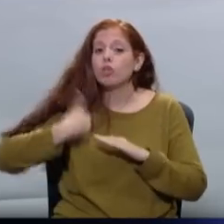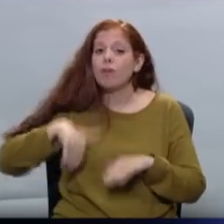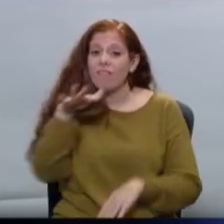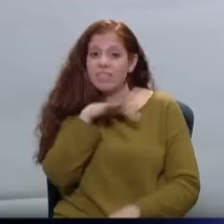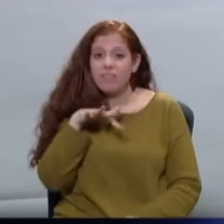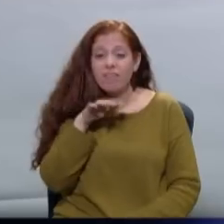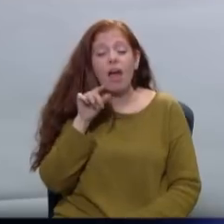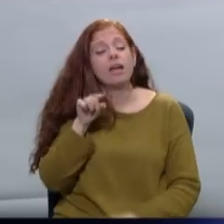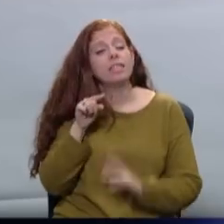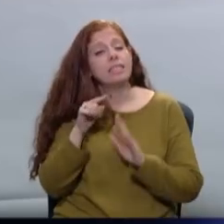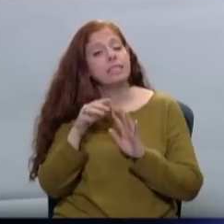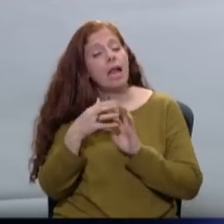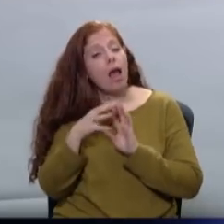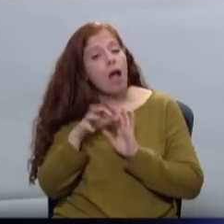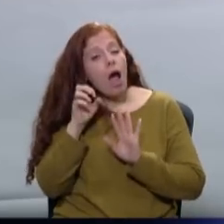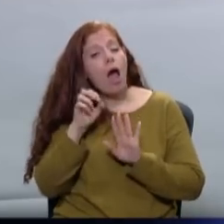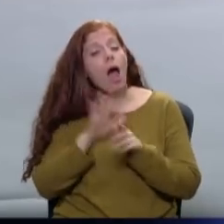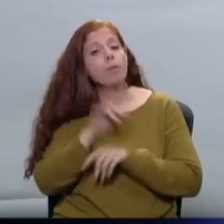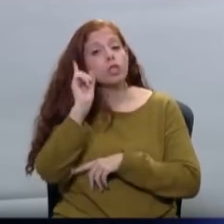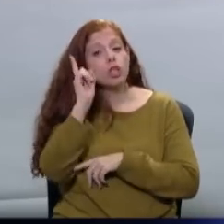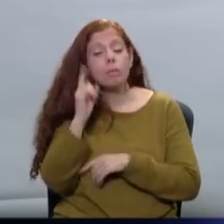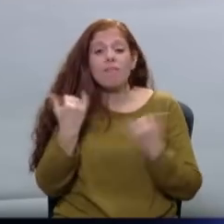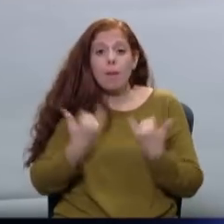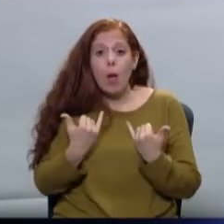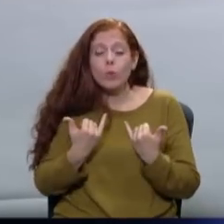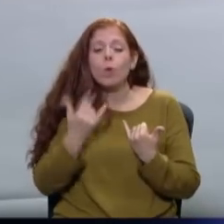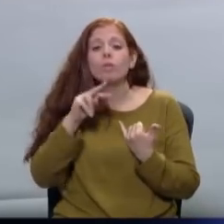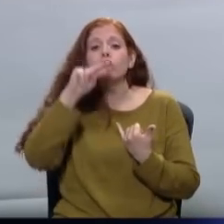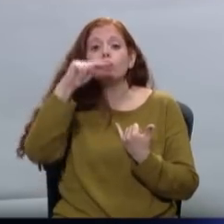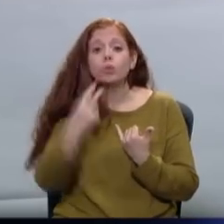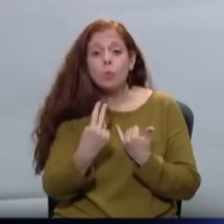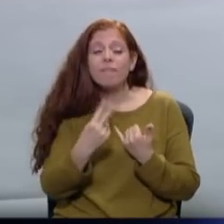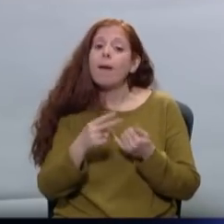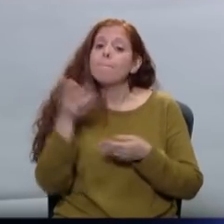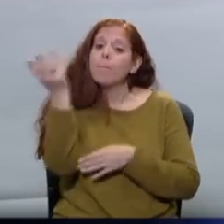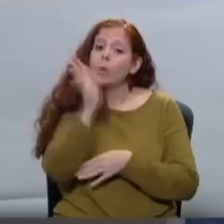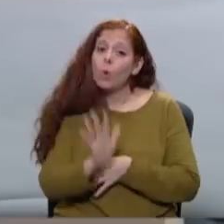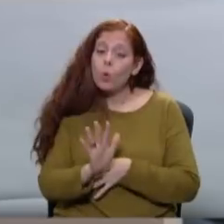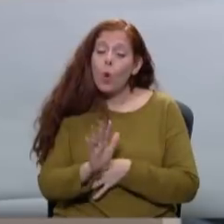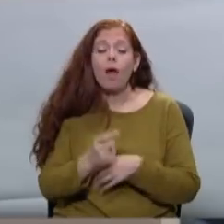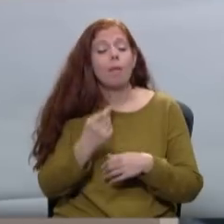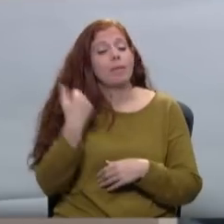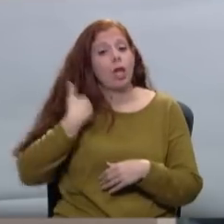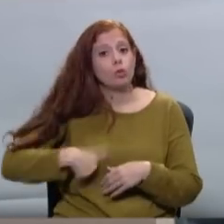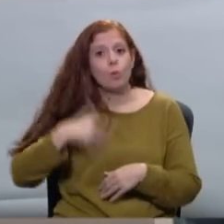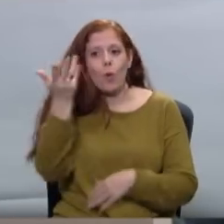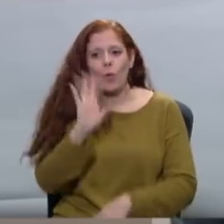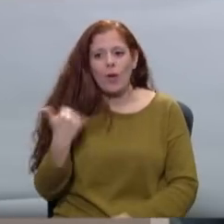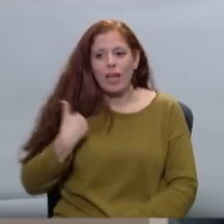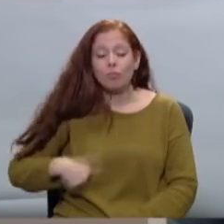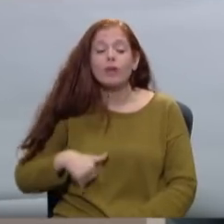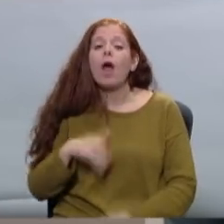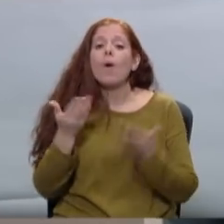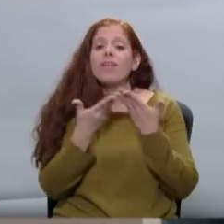זה ארך 15 שנים, אבל מהיום יש שוב בית קולנוע בקריית שמונה, קולנוע קריית שמונה, הוא נפתח